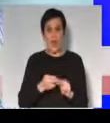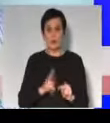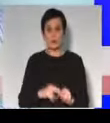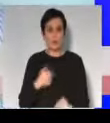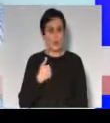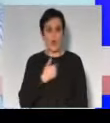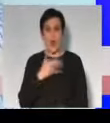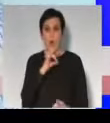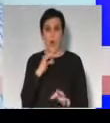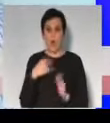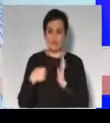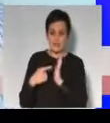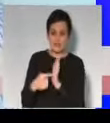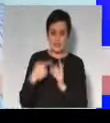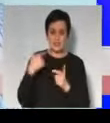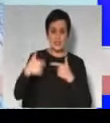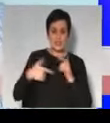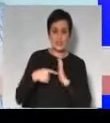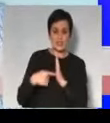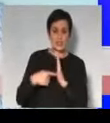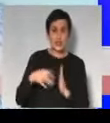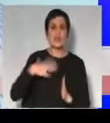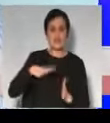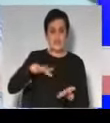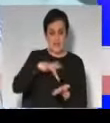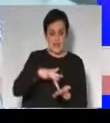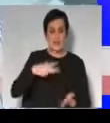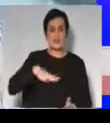ამ დისკუსიაში შემოსვლა. თბილისმა და თბილისელებმა გადაწყვიტოს ყველა.